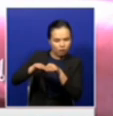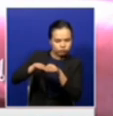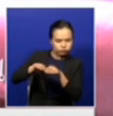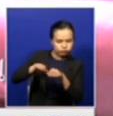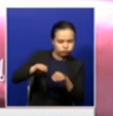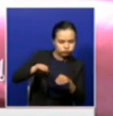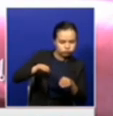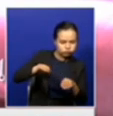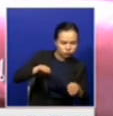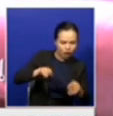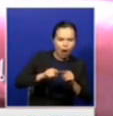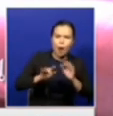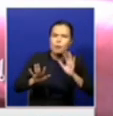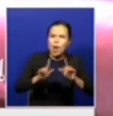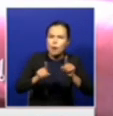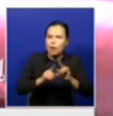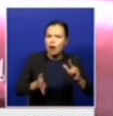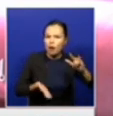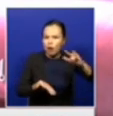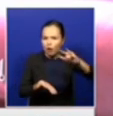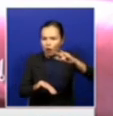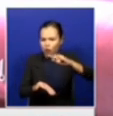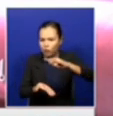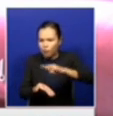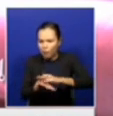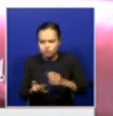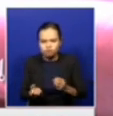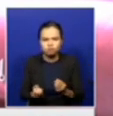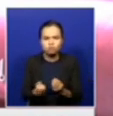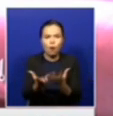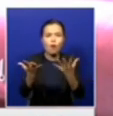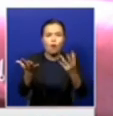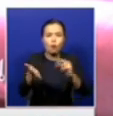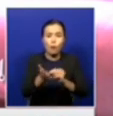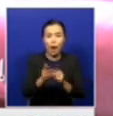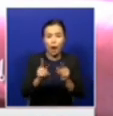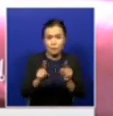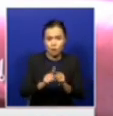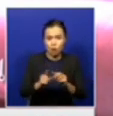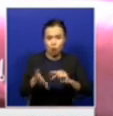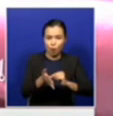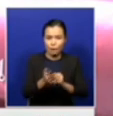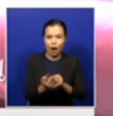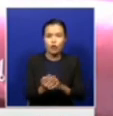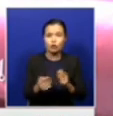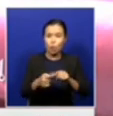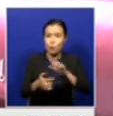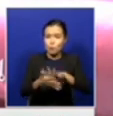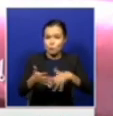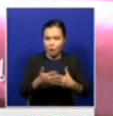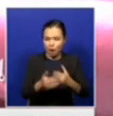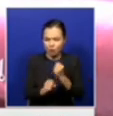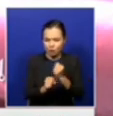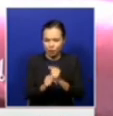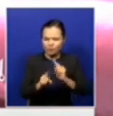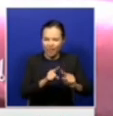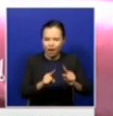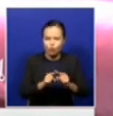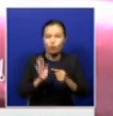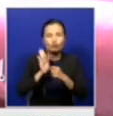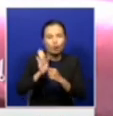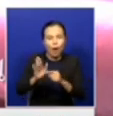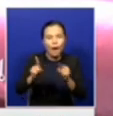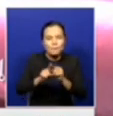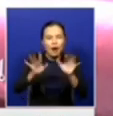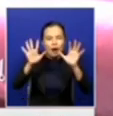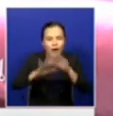พื้นครับหม่งโลกถ้าเราไม่สามารถที่จะติดเครื่องยนต์ทั้ง4เครื่องยนต์ตามที่ผมได้กล่าวเปลี่ยนไปให้มันใ